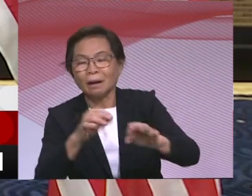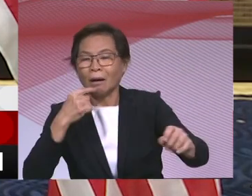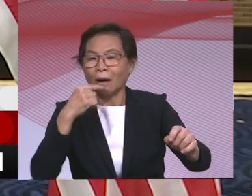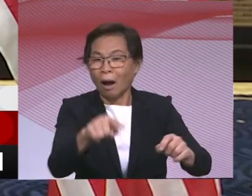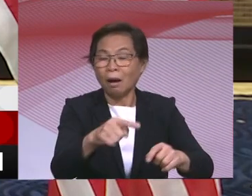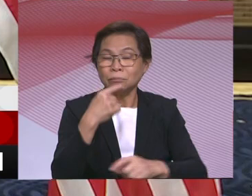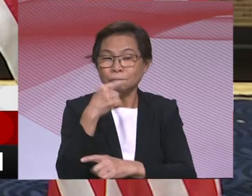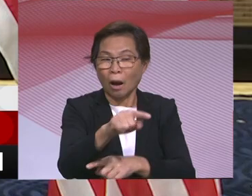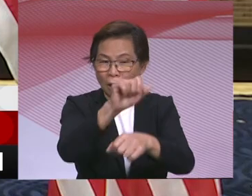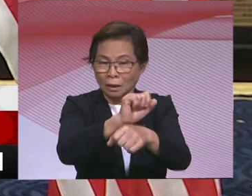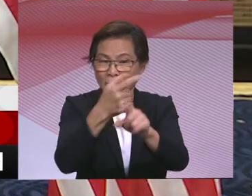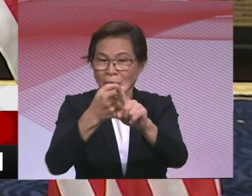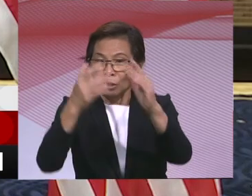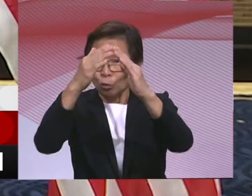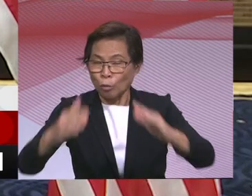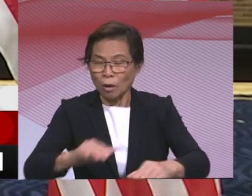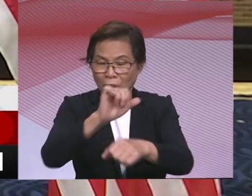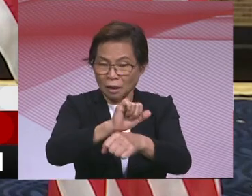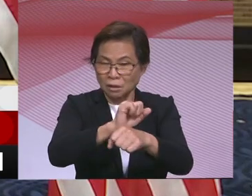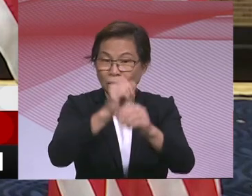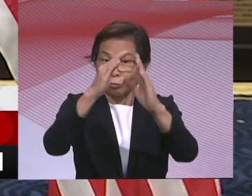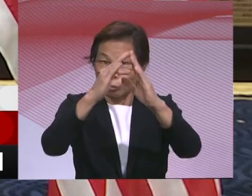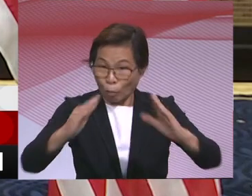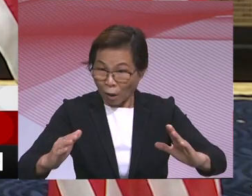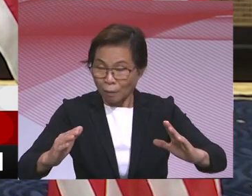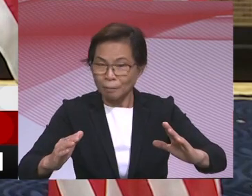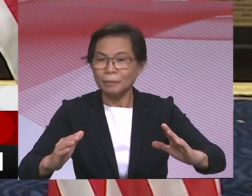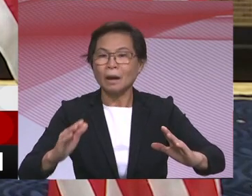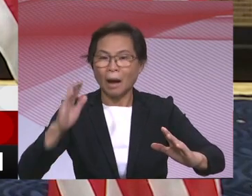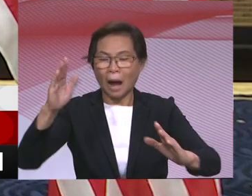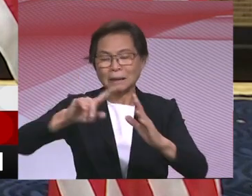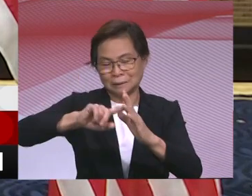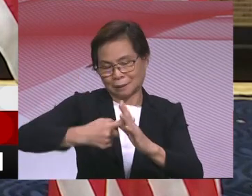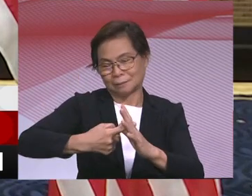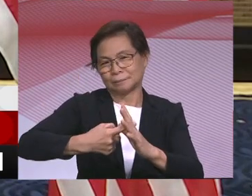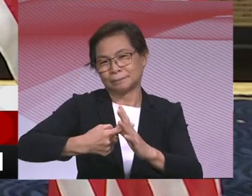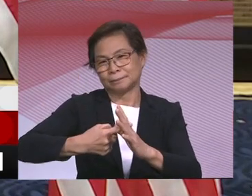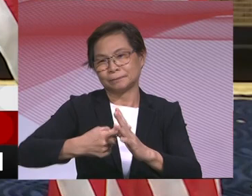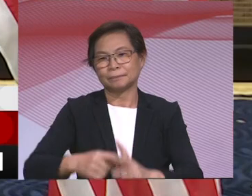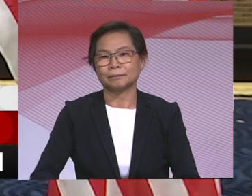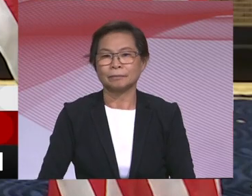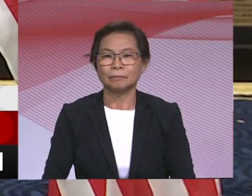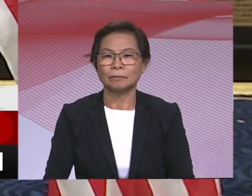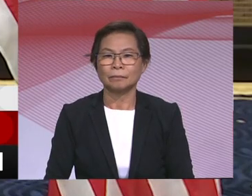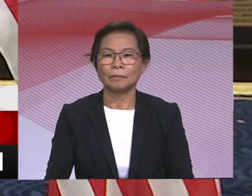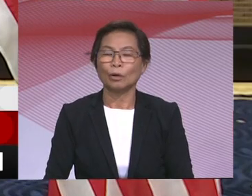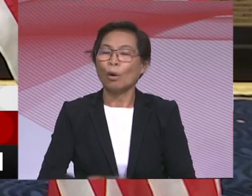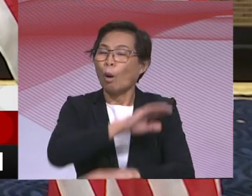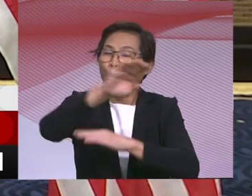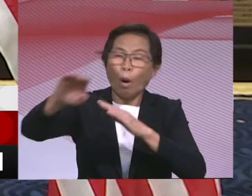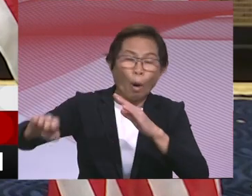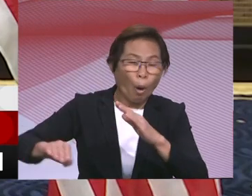bekerja driver rumah atau work from home akan dikuasakan Hai semua